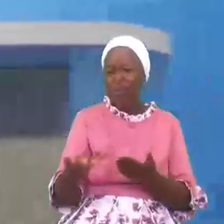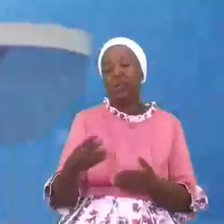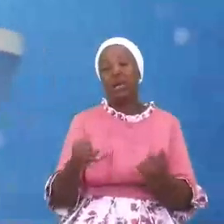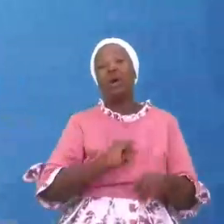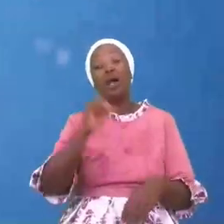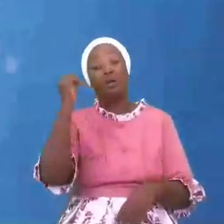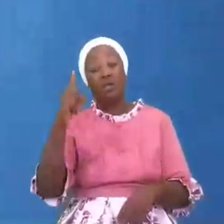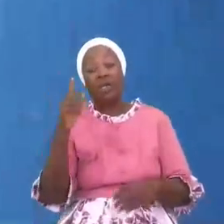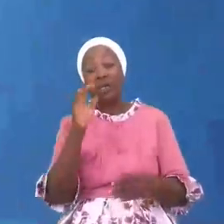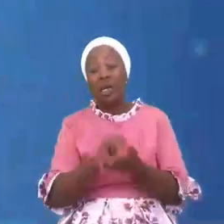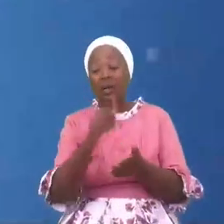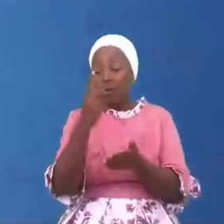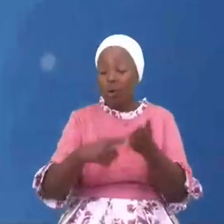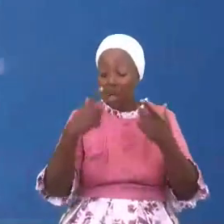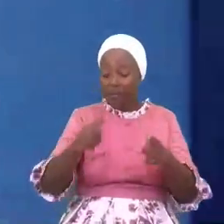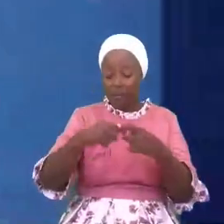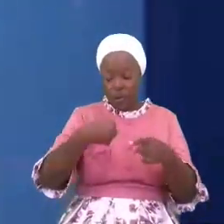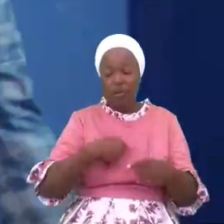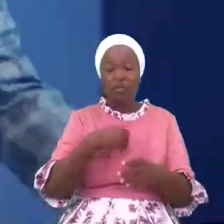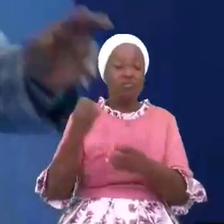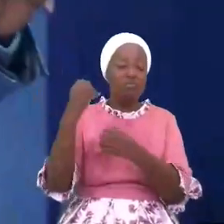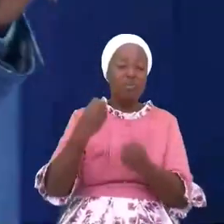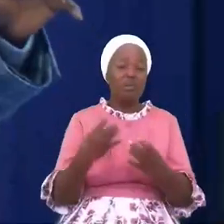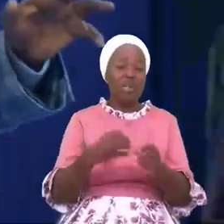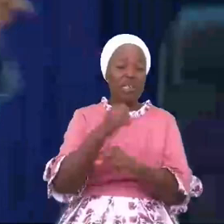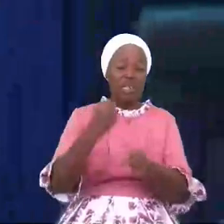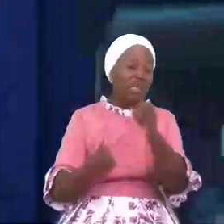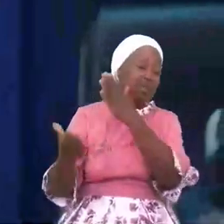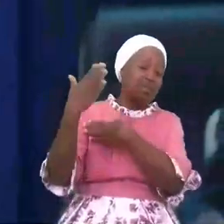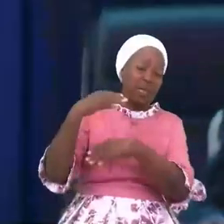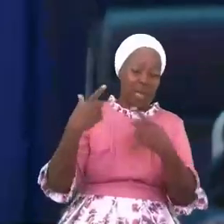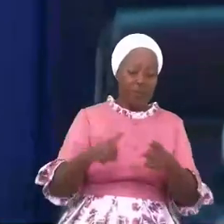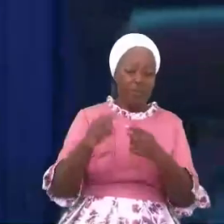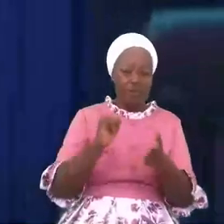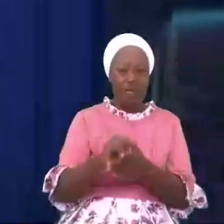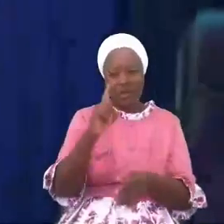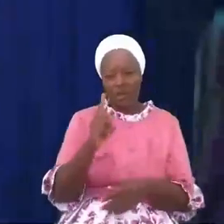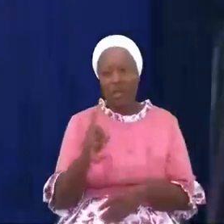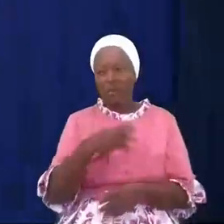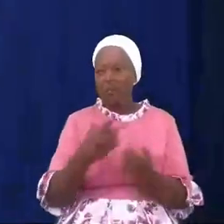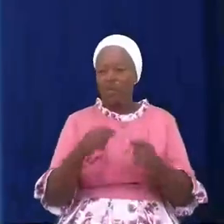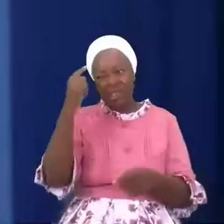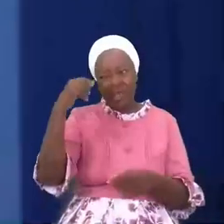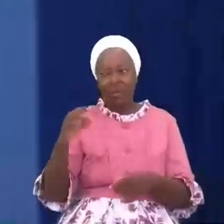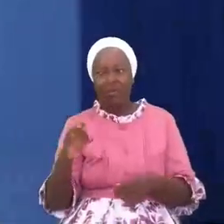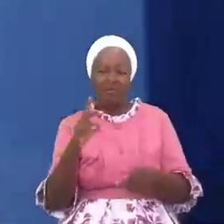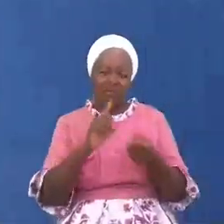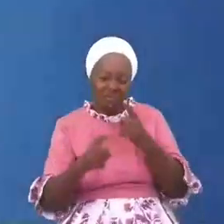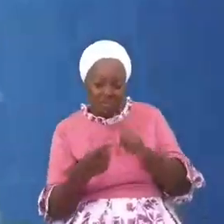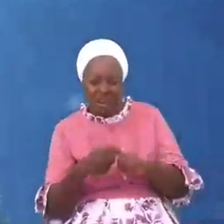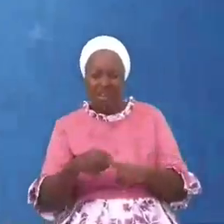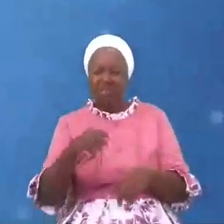compris ce qui m'est arrivé à des années et arrivé à celui-là. Il pensait aux copains, il pensait aux